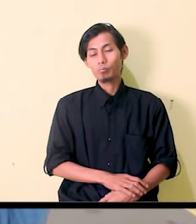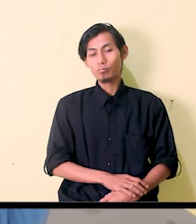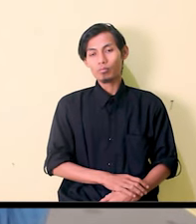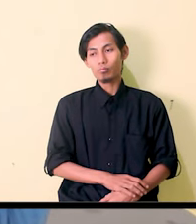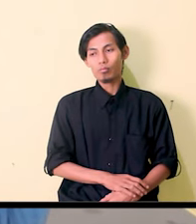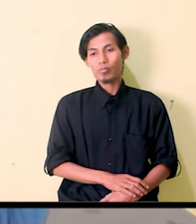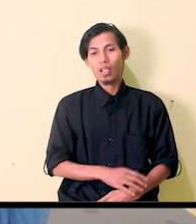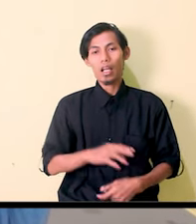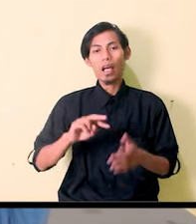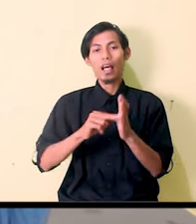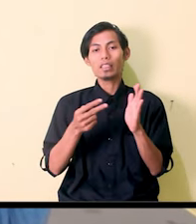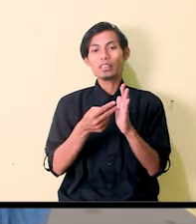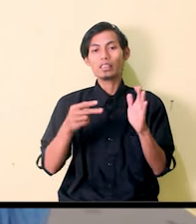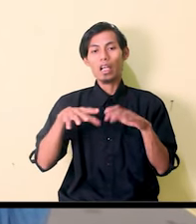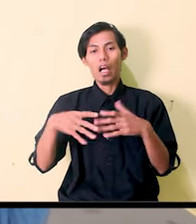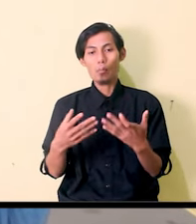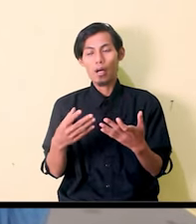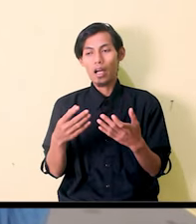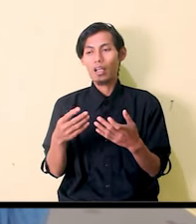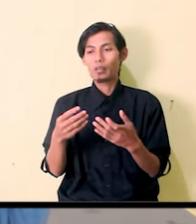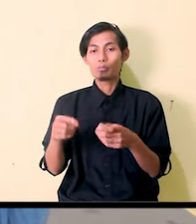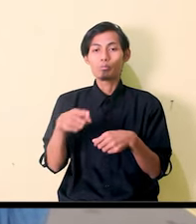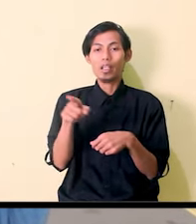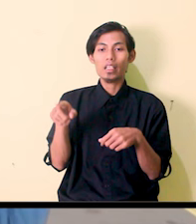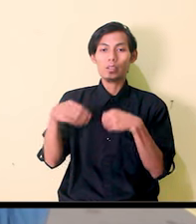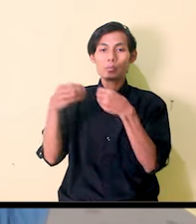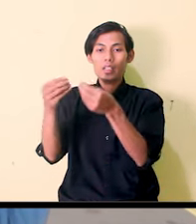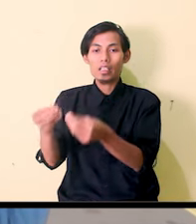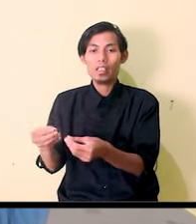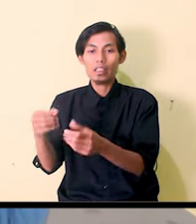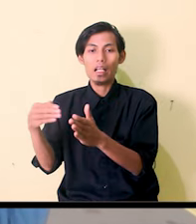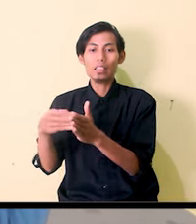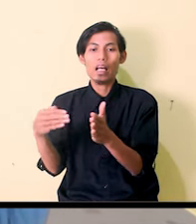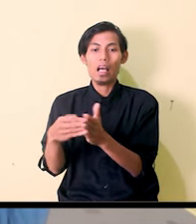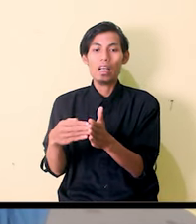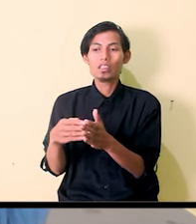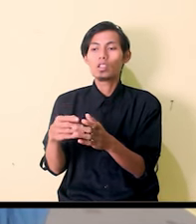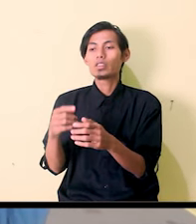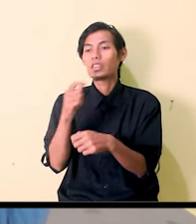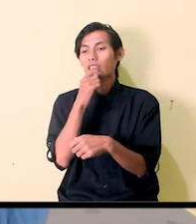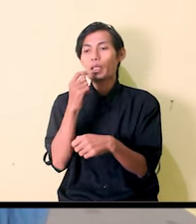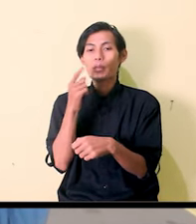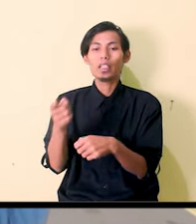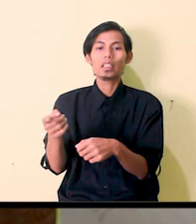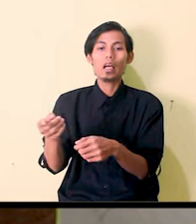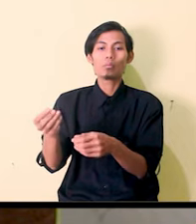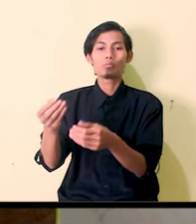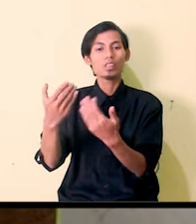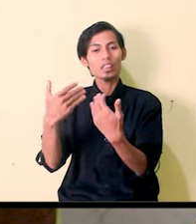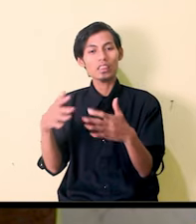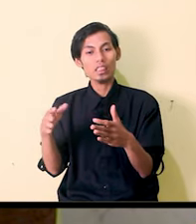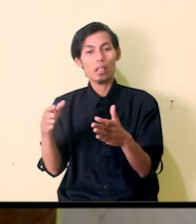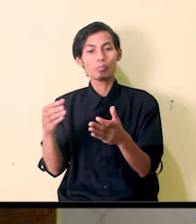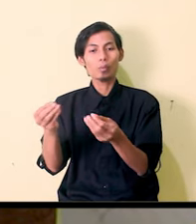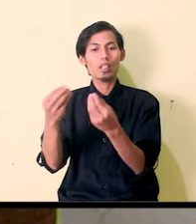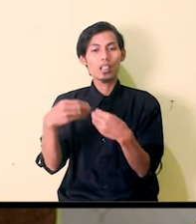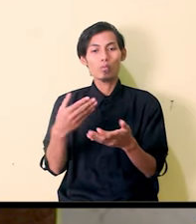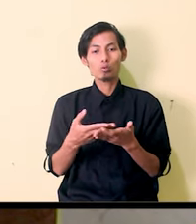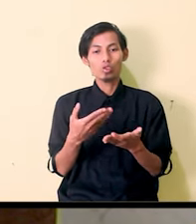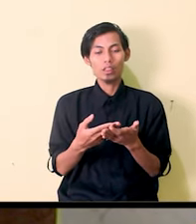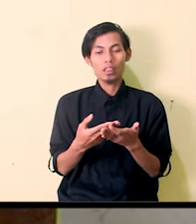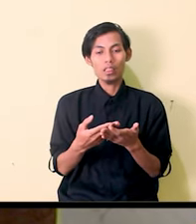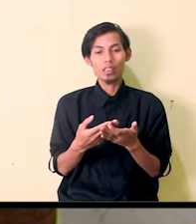manfaat kepada warga kami semua Iya tidak hanya menerima manfaat diteman faabel betul jadi dari mulai merubah